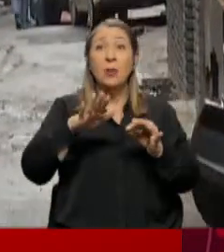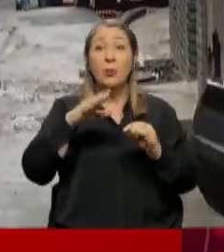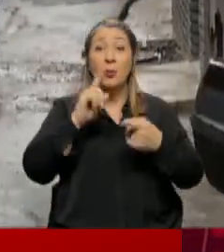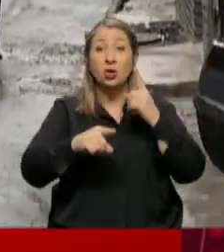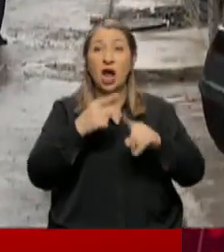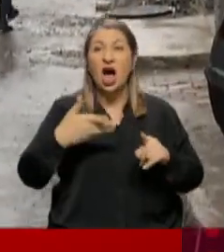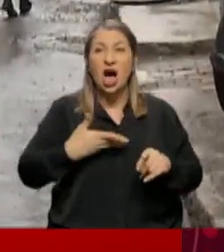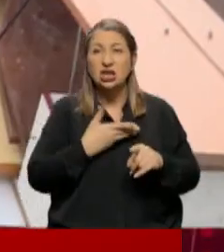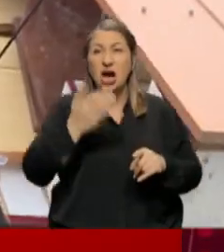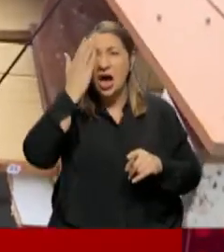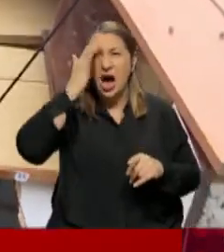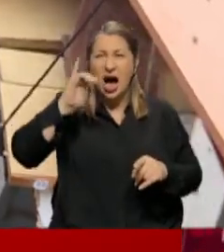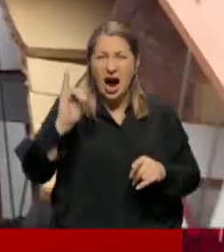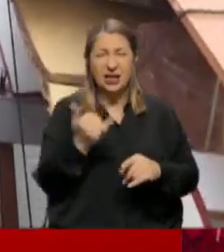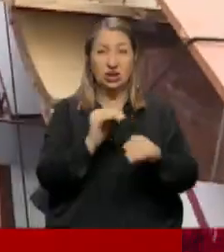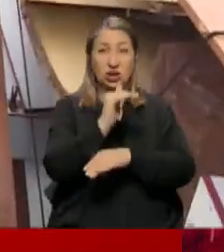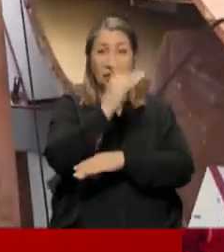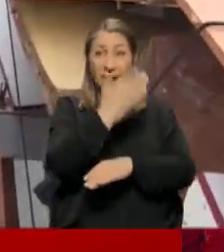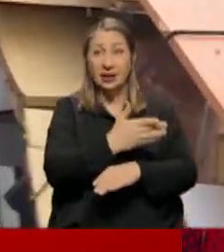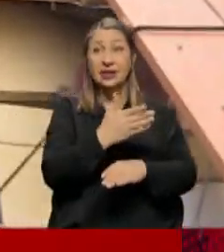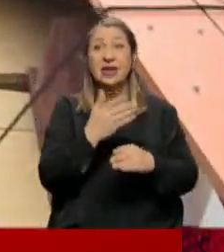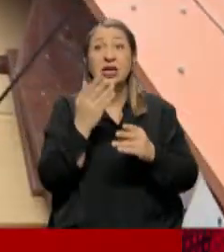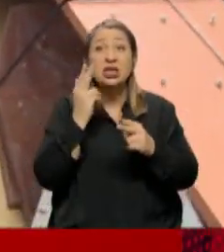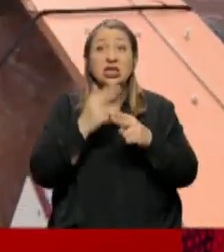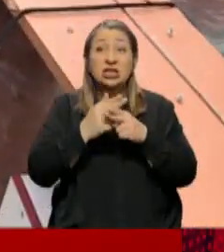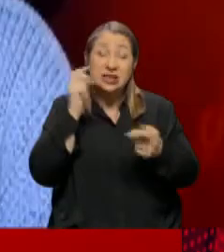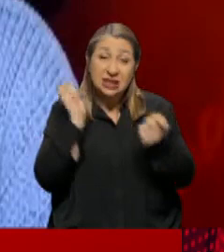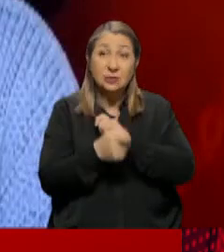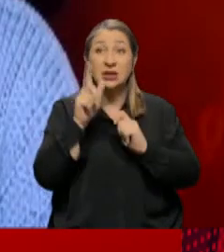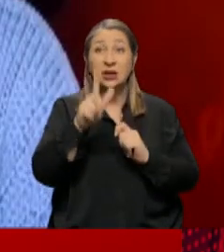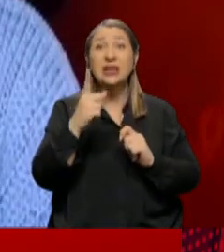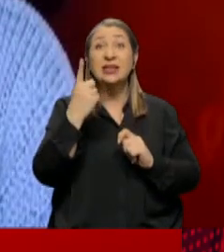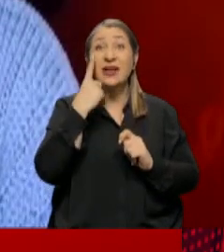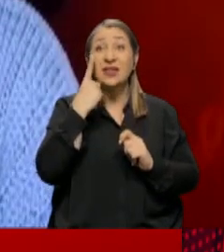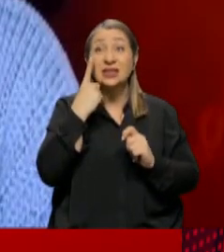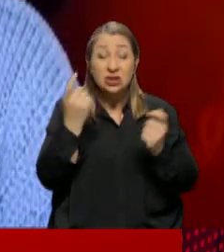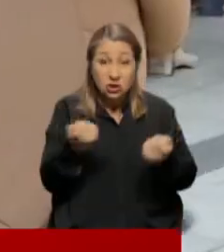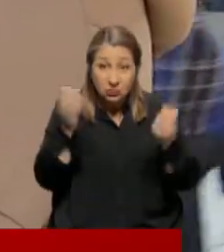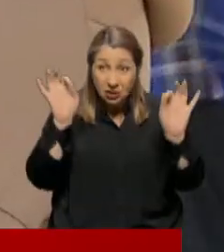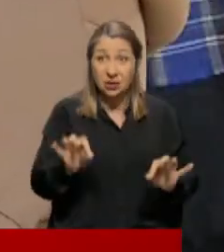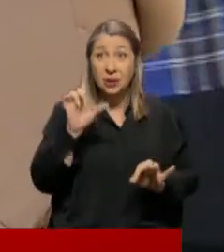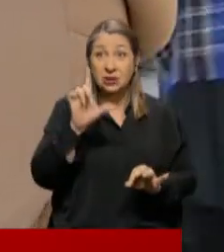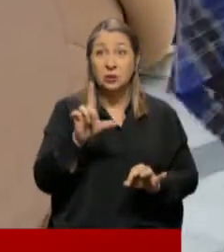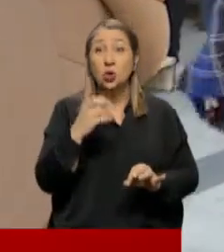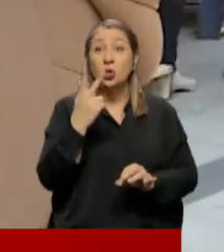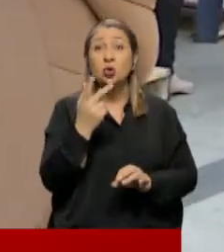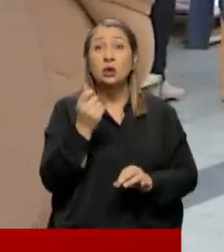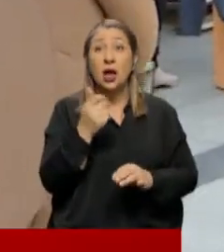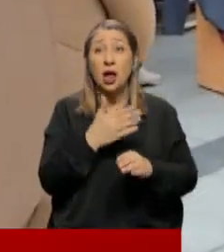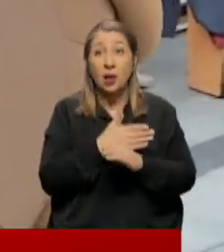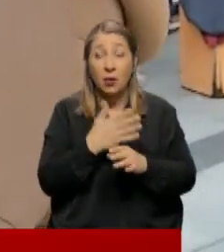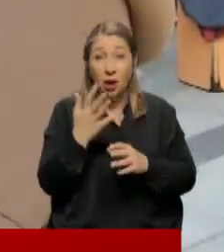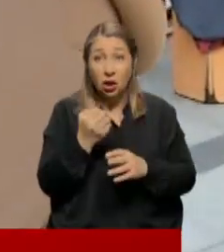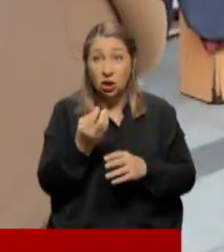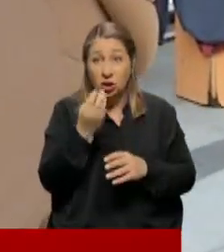politikaların açlık ve yoksulluk yaşayanların lehine ivedilikle değiştirmelidir devletin devreye girmesi lazım dövüşleri ekmeğin